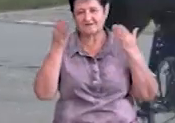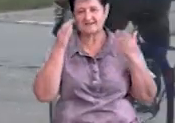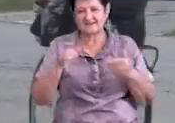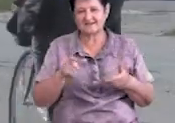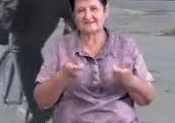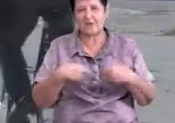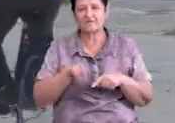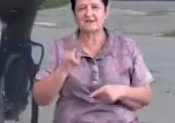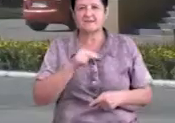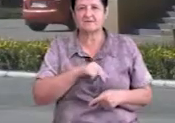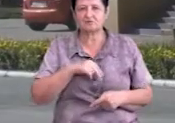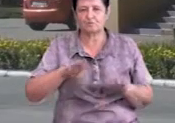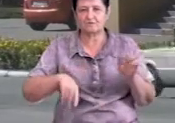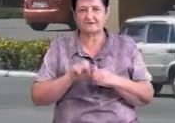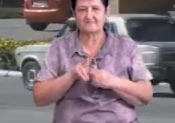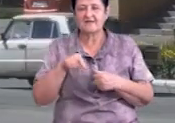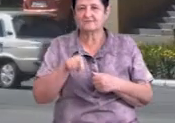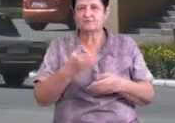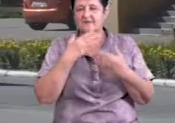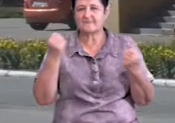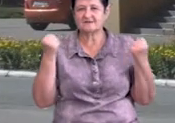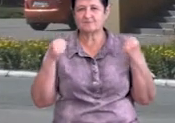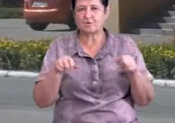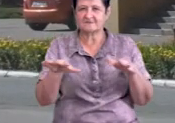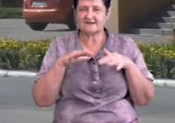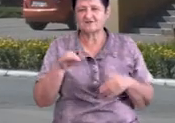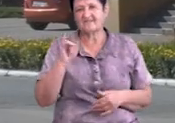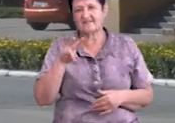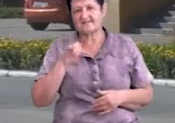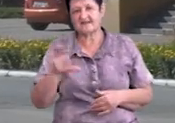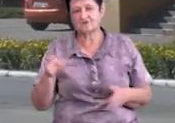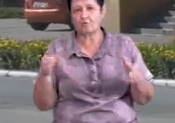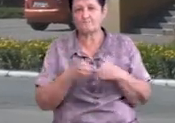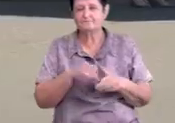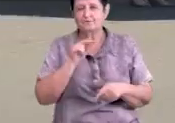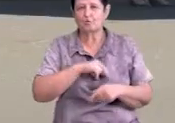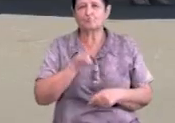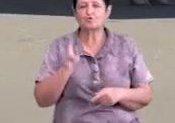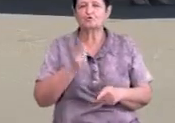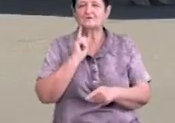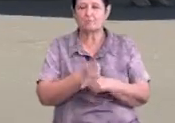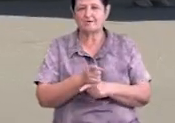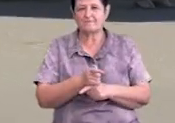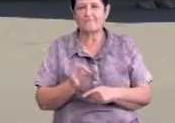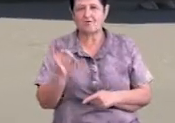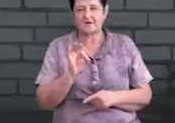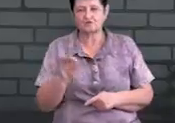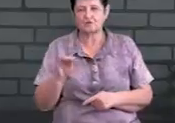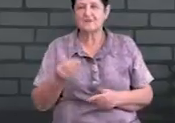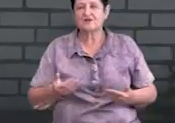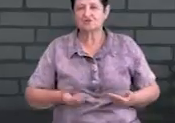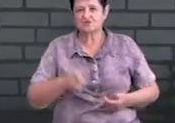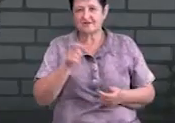після опівночі. Так само тут немає спортзалів чи фітнес-клубів, роботу яких забороняють у помаранчевій зоні. Тому жителі Бобровиці